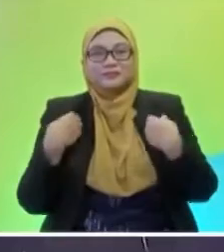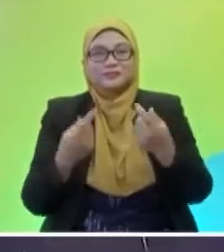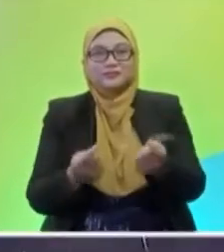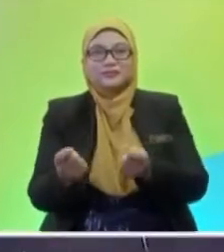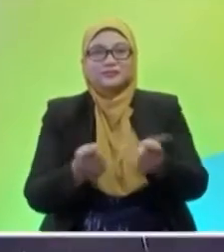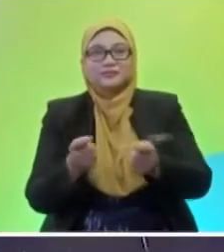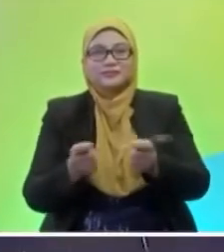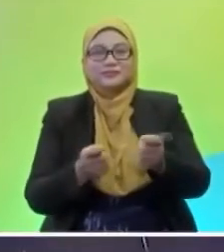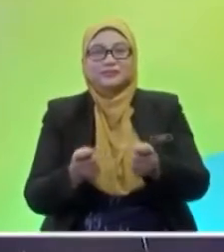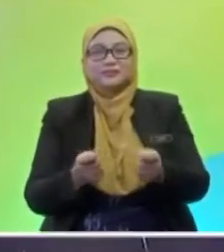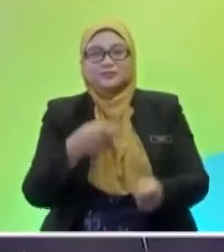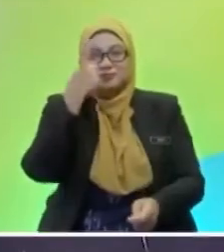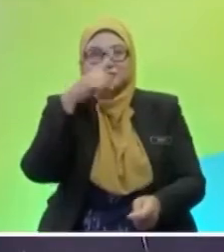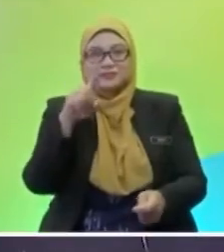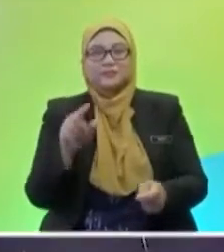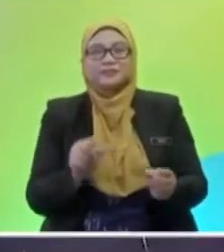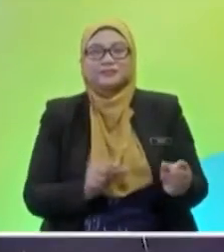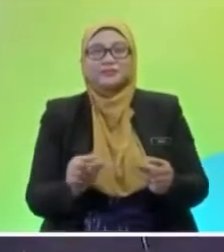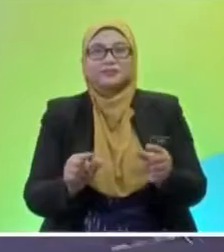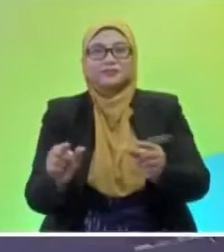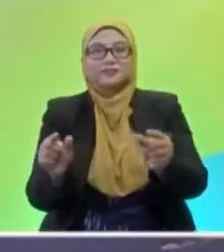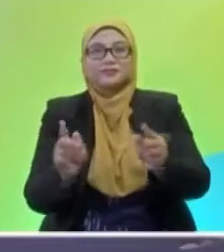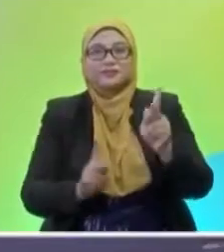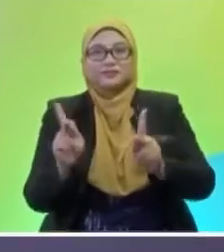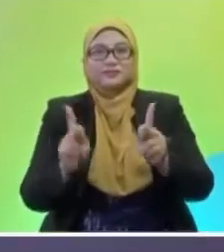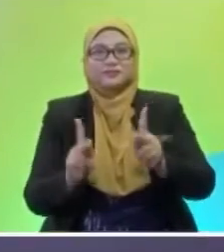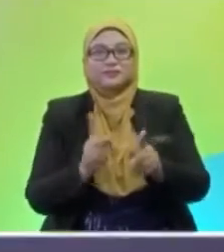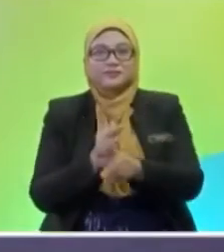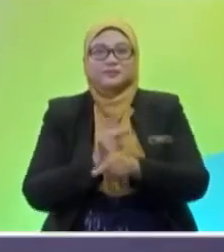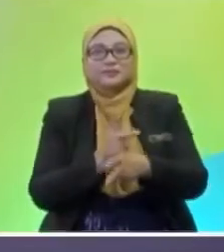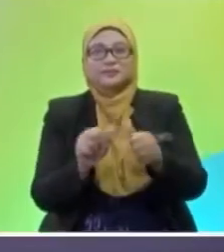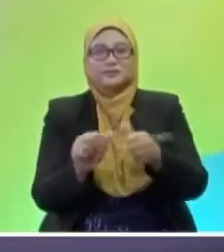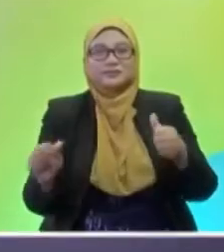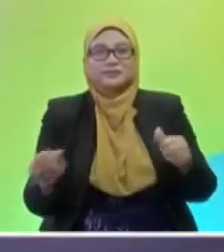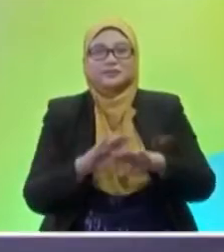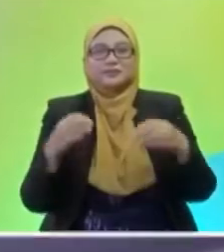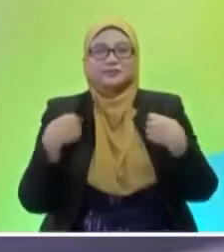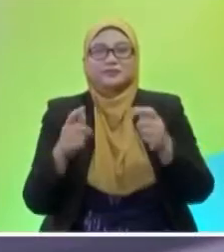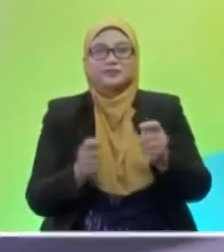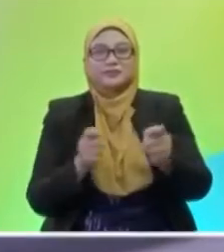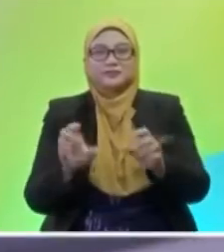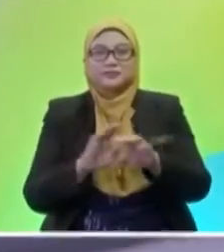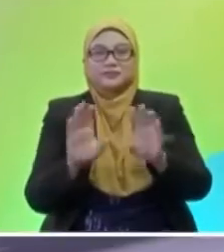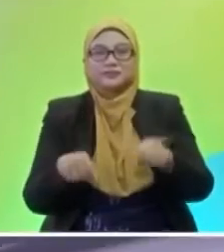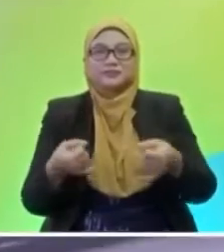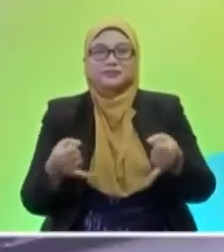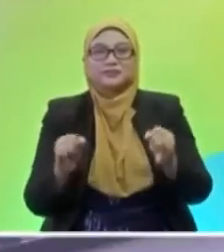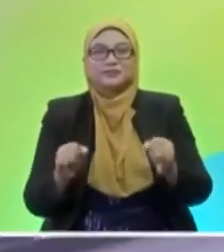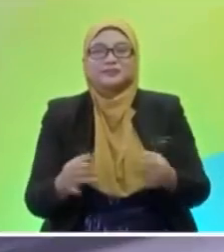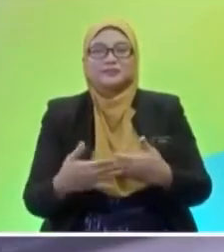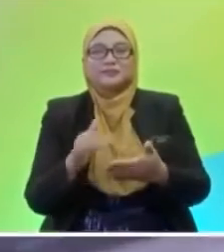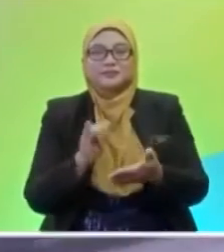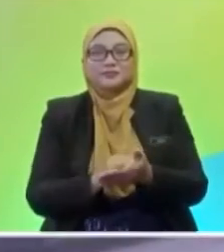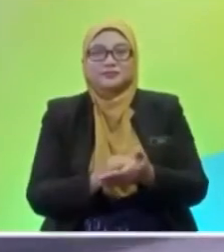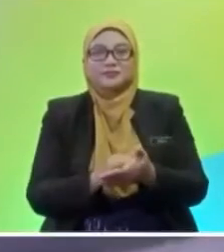yang ini untuk menggerakkan kereta kawalan jauh kita. Tak ada motor ni tak jalan. Tak ada motor memang tak jalan lah. Okey, seterusnya bongkah penyambung. Kita gunakan bongkah